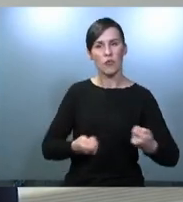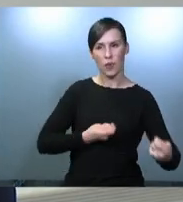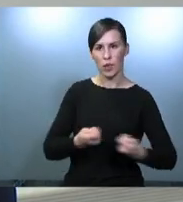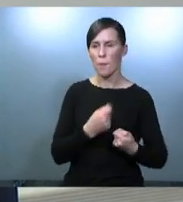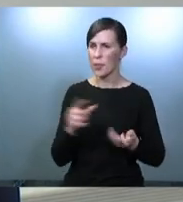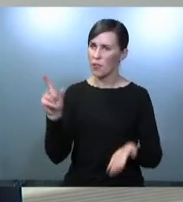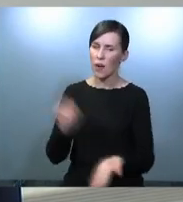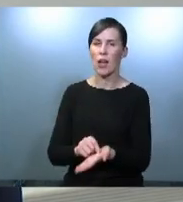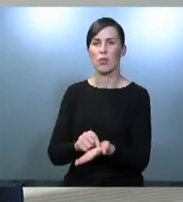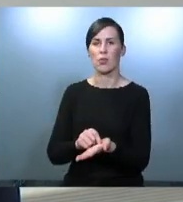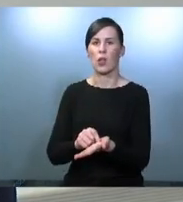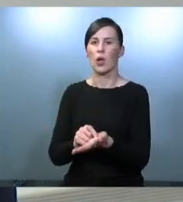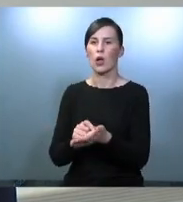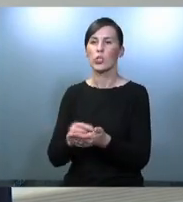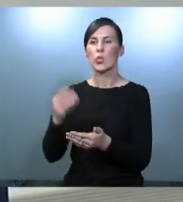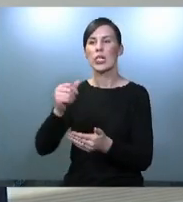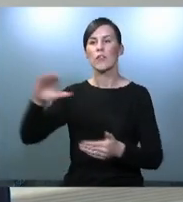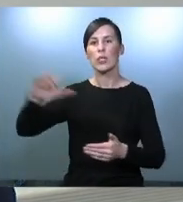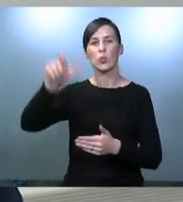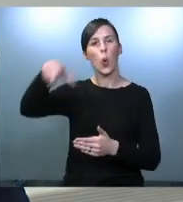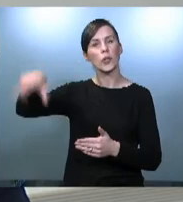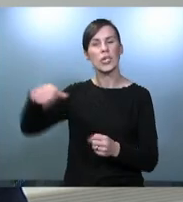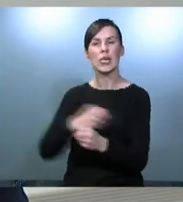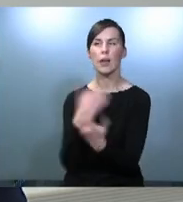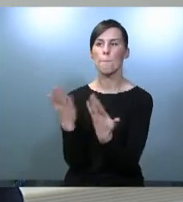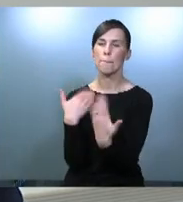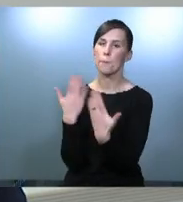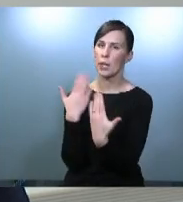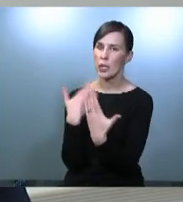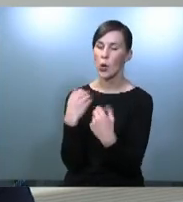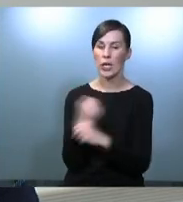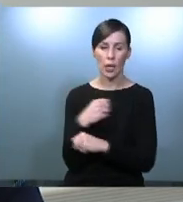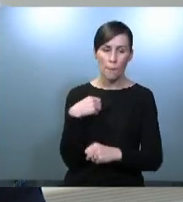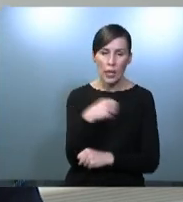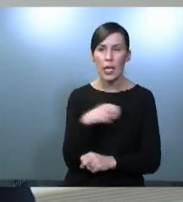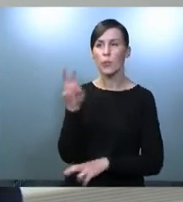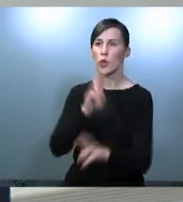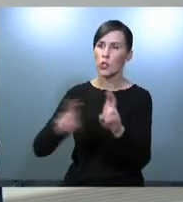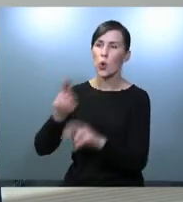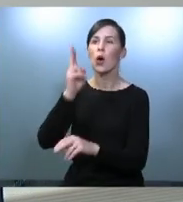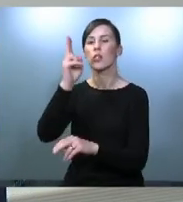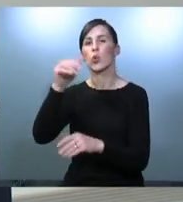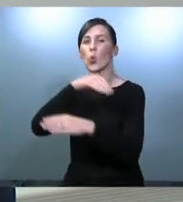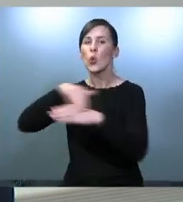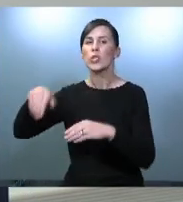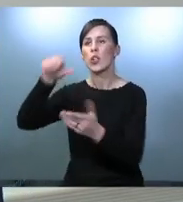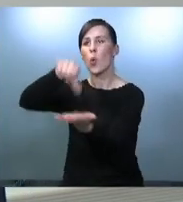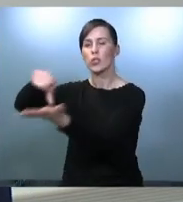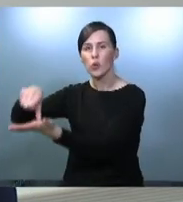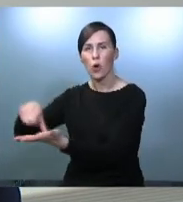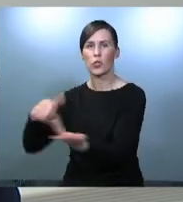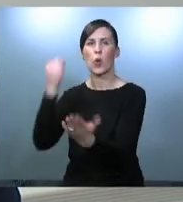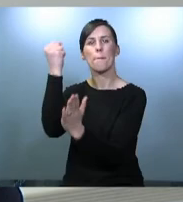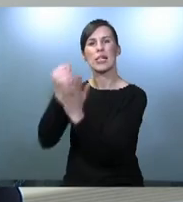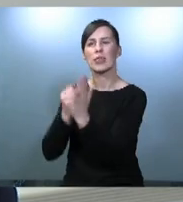su potencialiais investitoriais, patiems ieškoti, susitikti su užsienio šalių atstovais, su ambasadoriais,